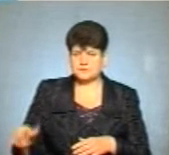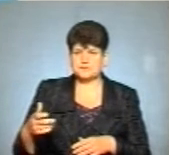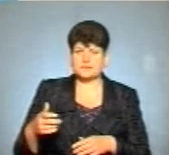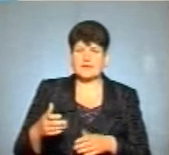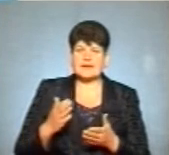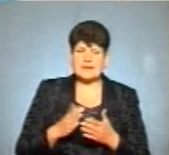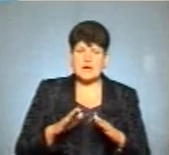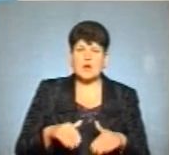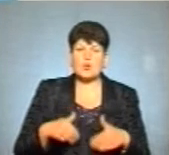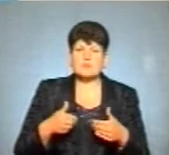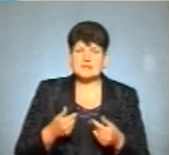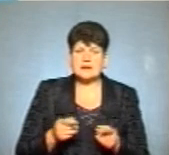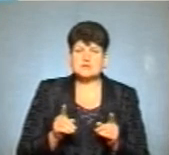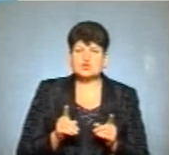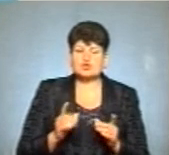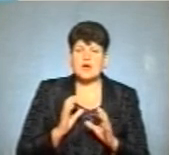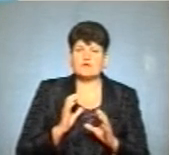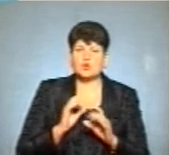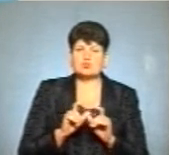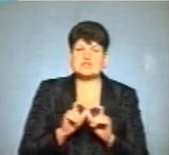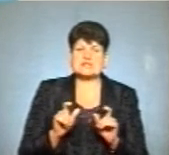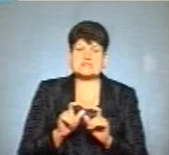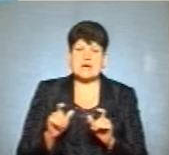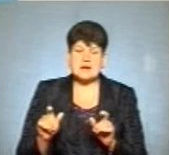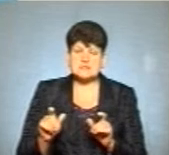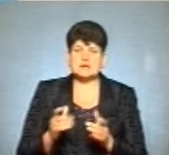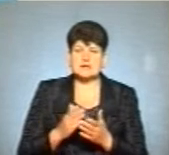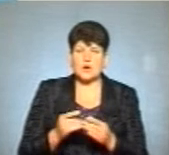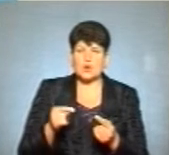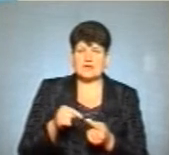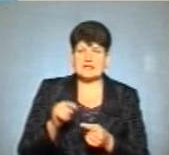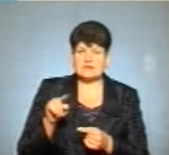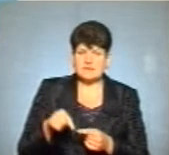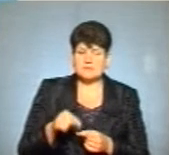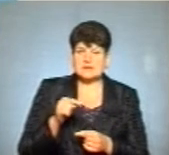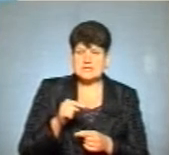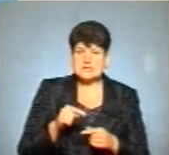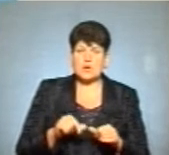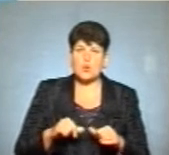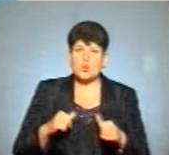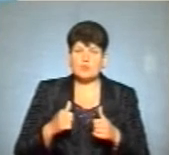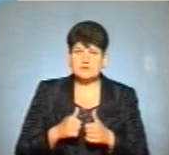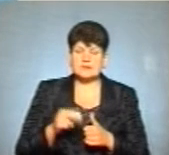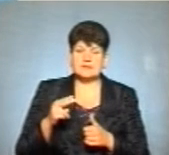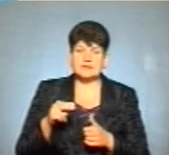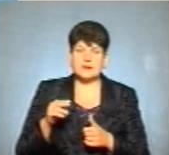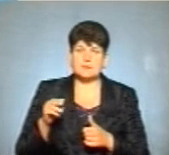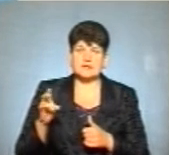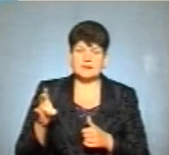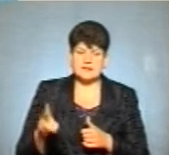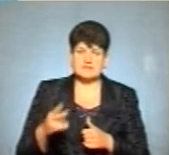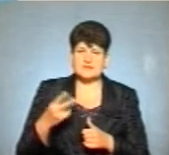Є рекомендації щодо автобусних станцій, конкретні вимоги. І, власне, на цій комісії ПТПНС від